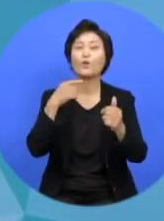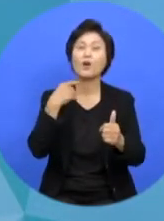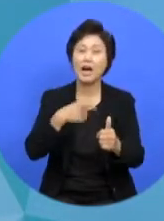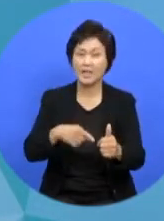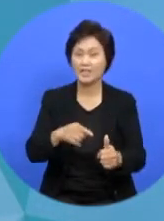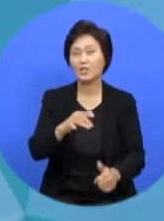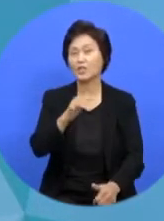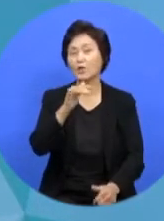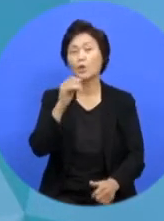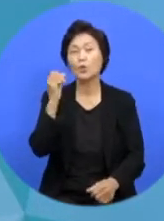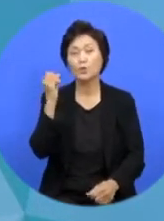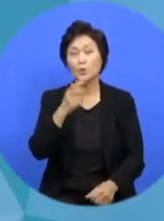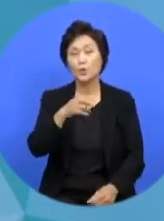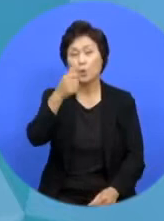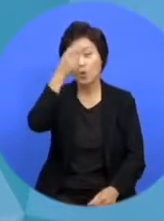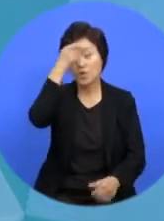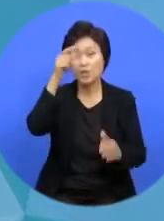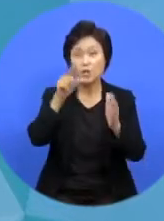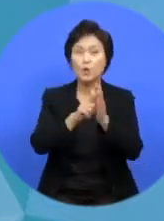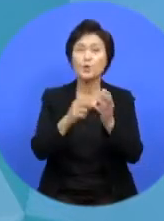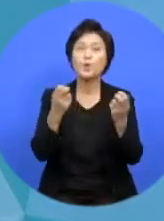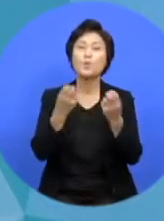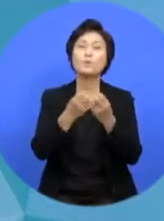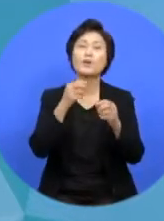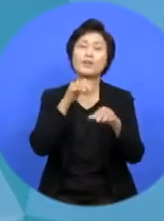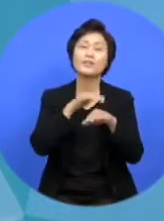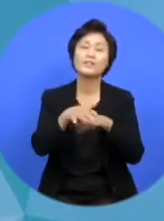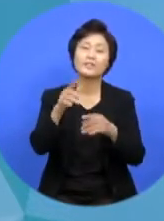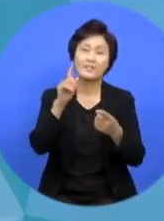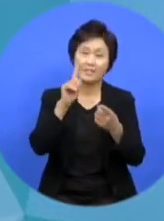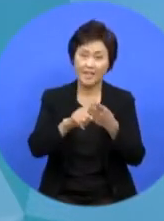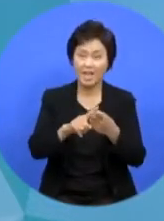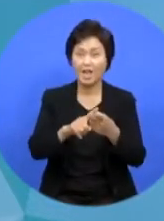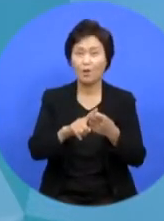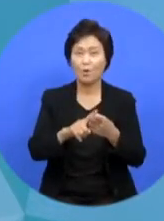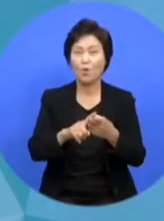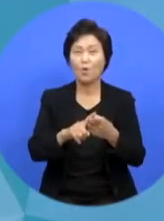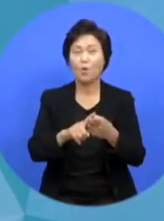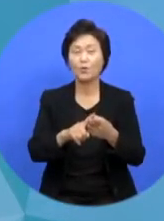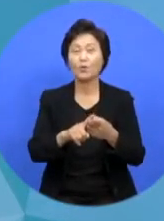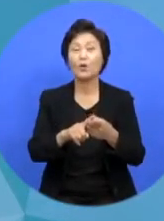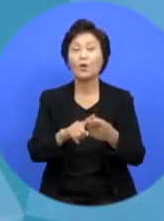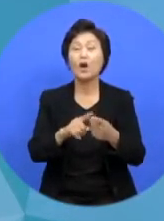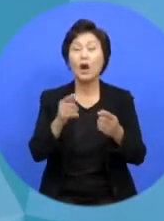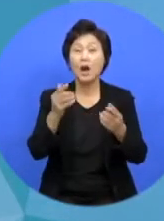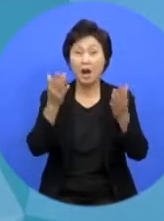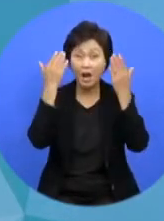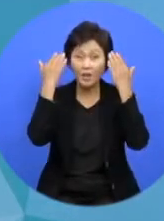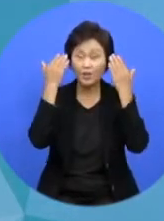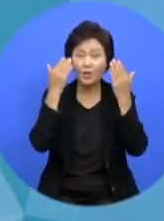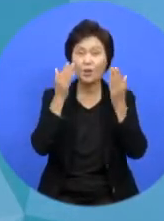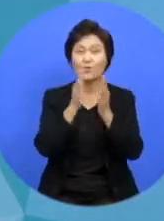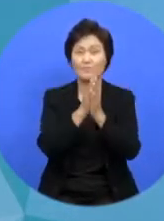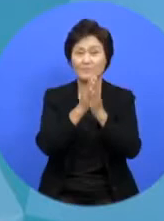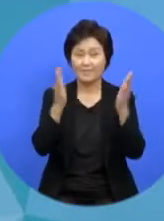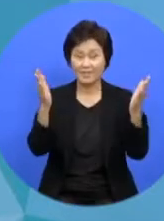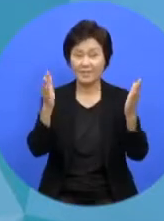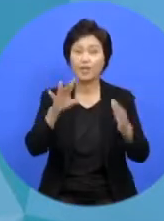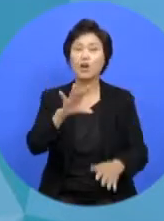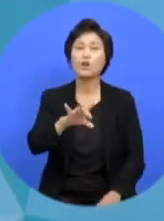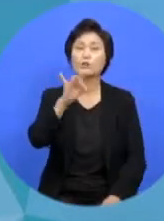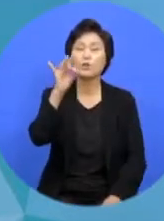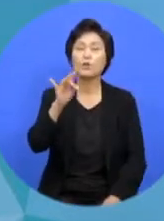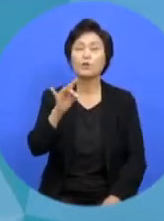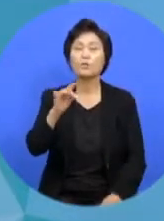이제 그런 기독교 방식으로 운영하는 학교들 그래서 참고해서 학교를 시작했는데 예. 처음에 4명으로 시작했습니다.